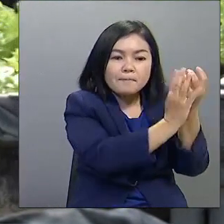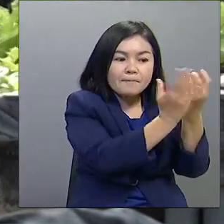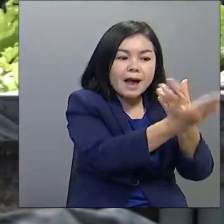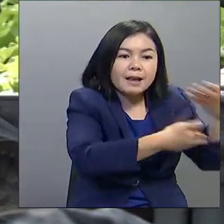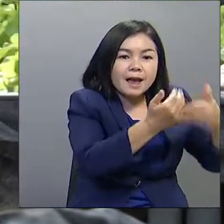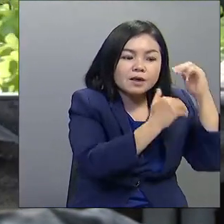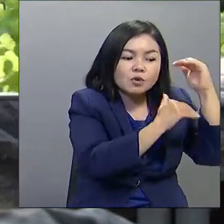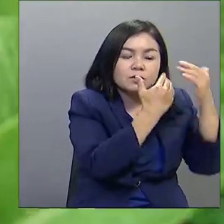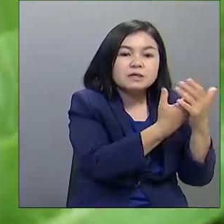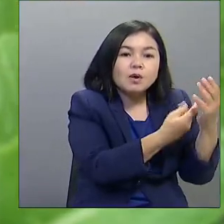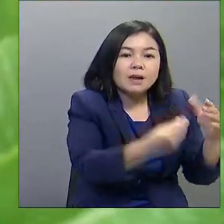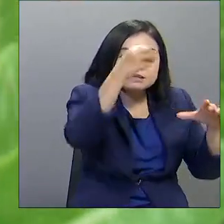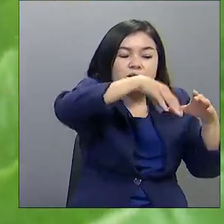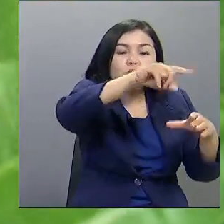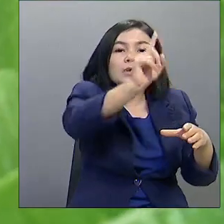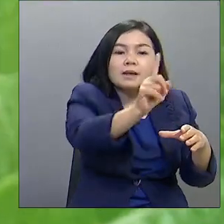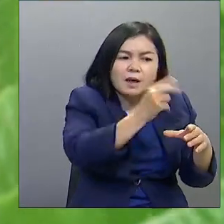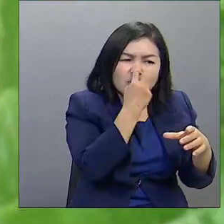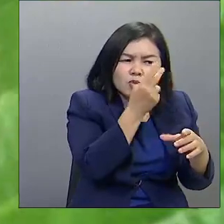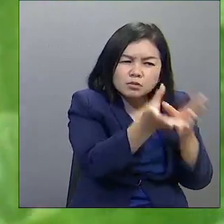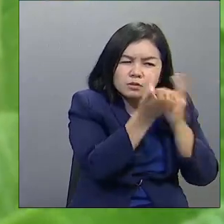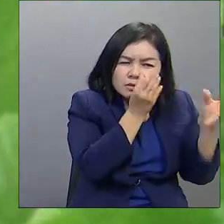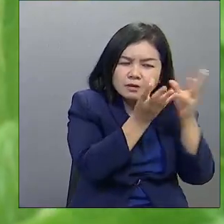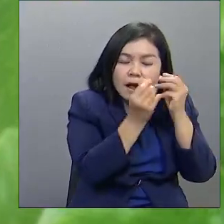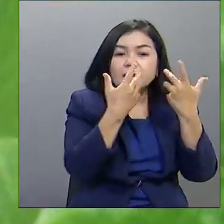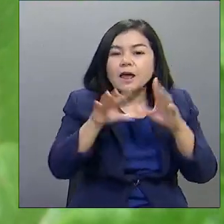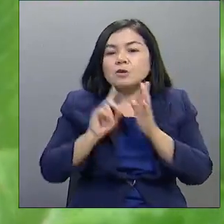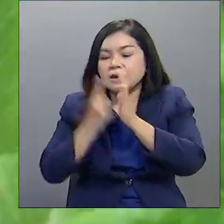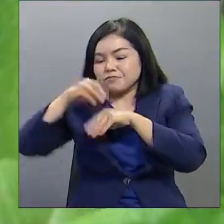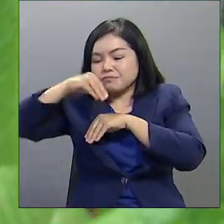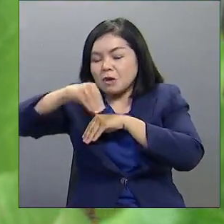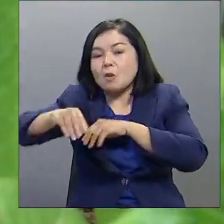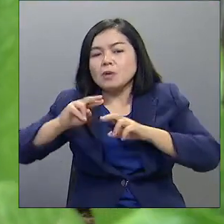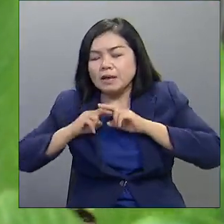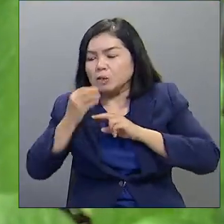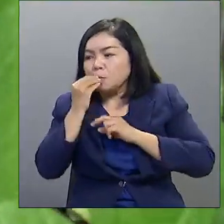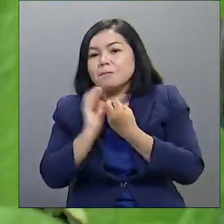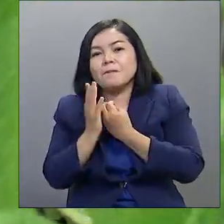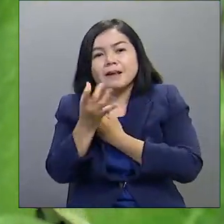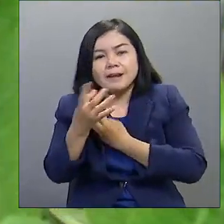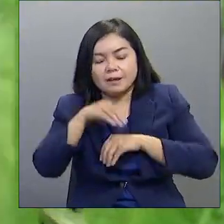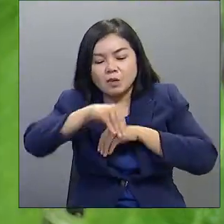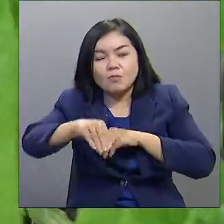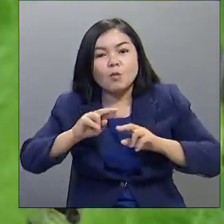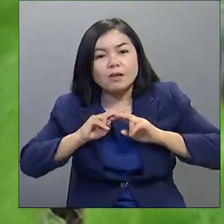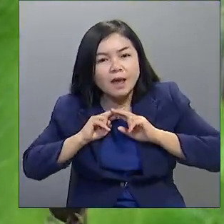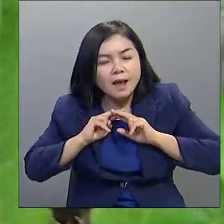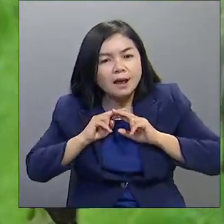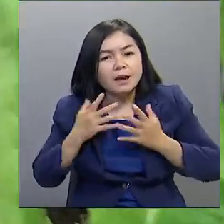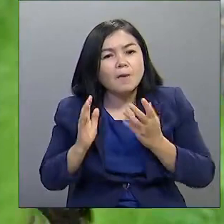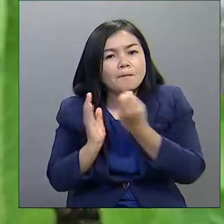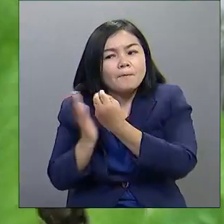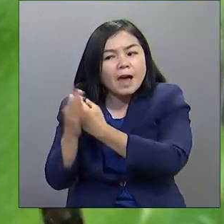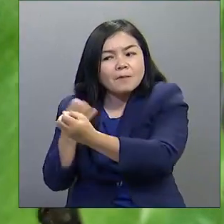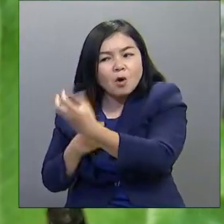คายังไงแพ็คกันยังไงอะไรเงี้ยค่ะก็เลยมาเริ่มปลูกจากผักที่เราชอบทานแล้วก็ผักที่เขาบอกมาว่า